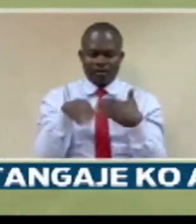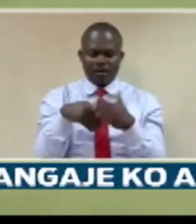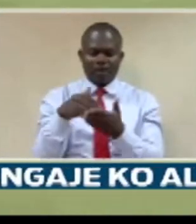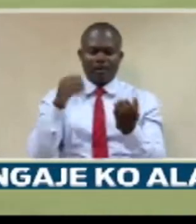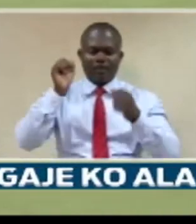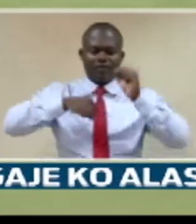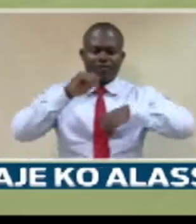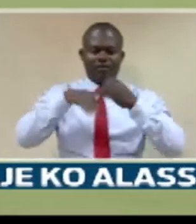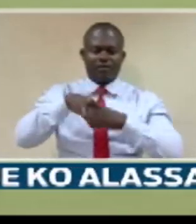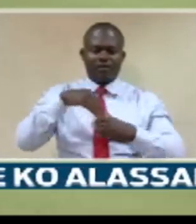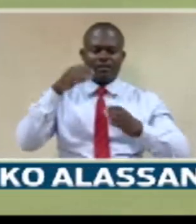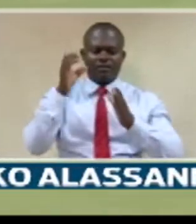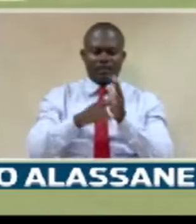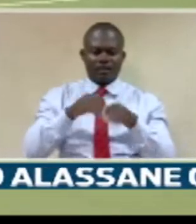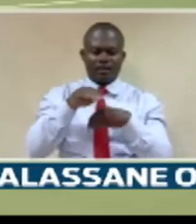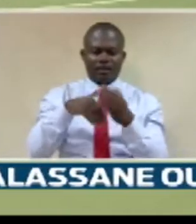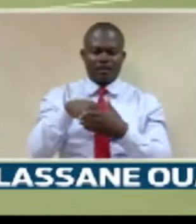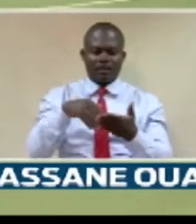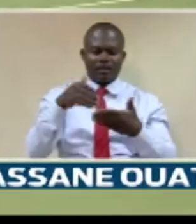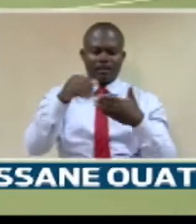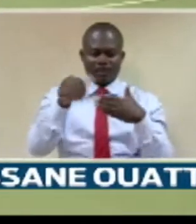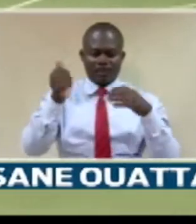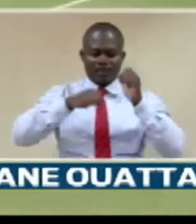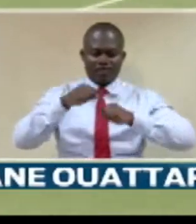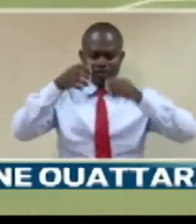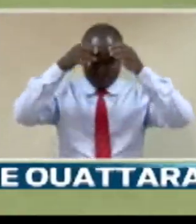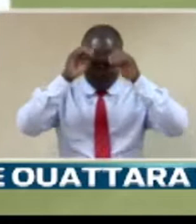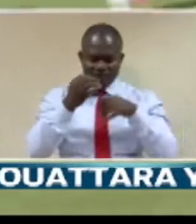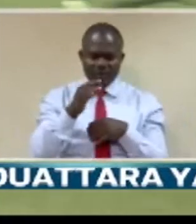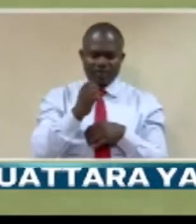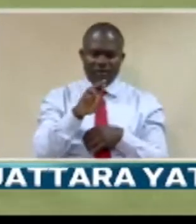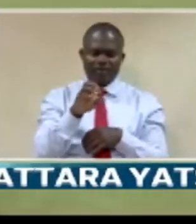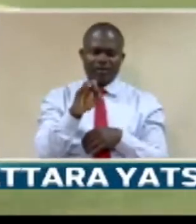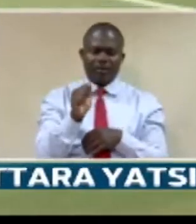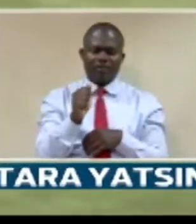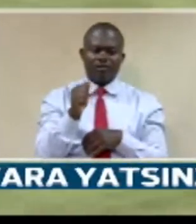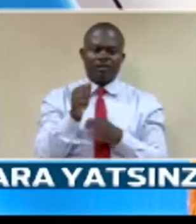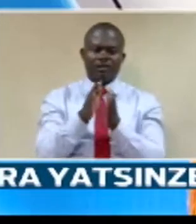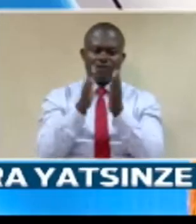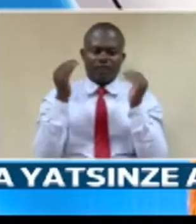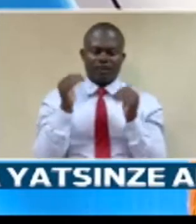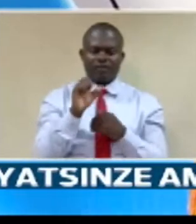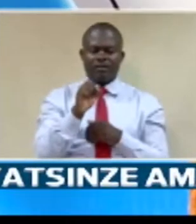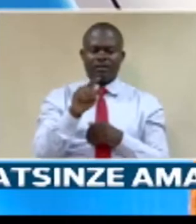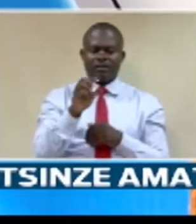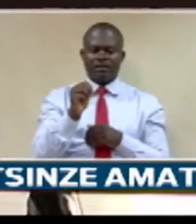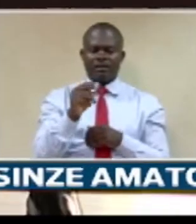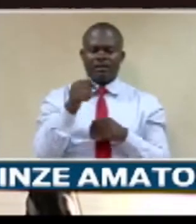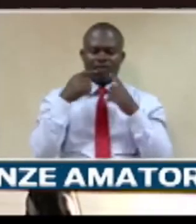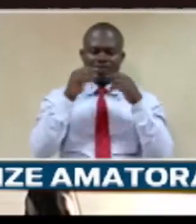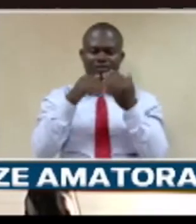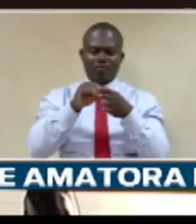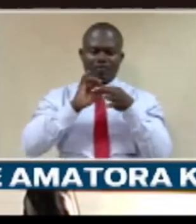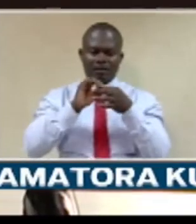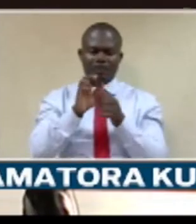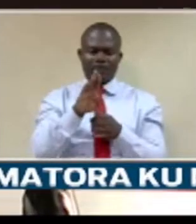ya shampiyona y'icyiciro cya mbere ndetse n'andi marushanwa, perezida wa FERWAFA retired brigadier general Sekamana avuga ko ubufatanye